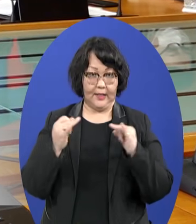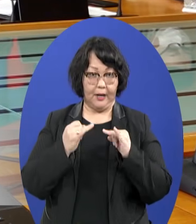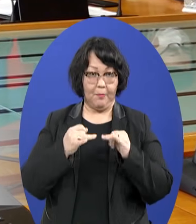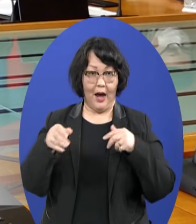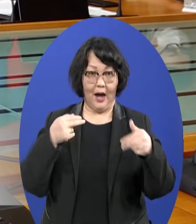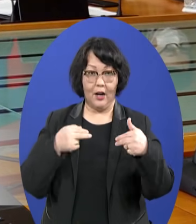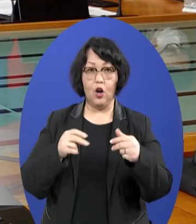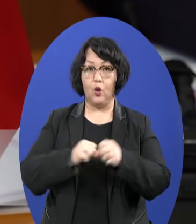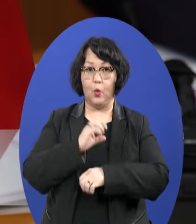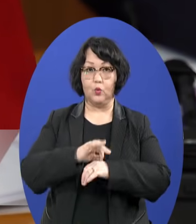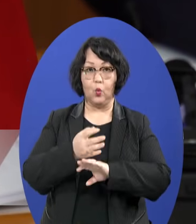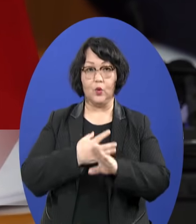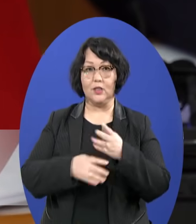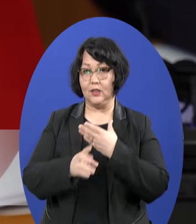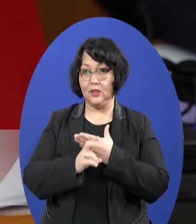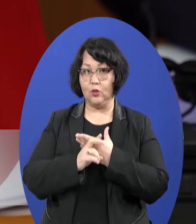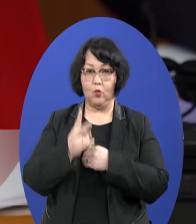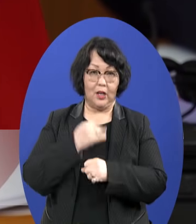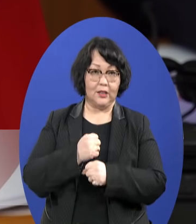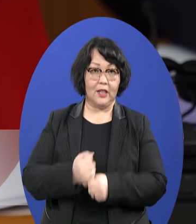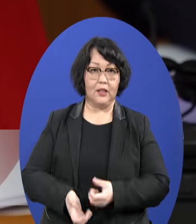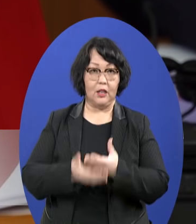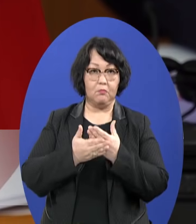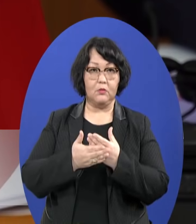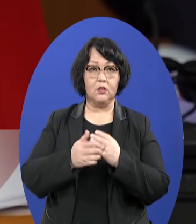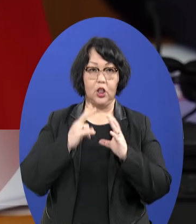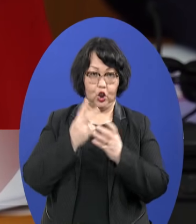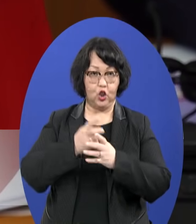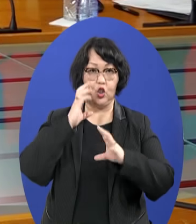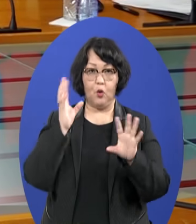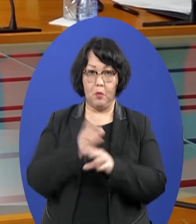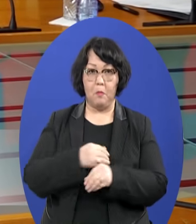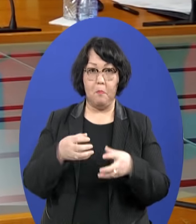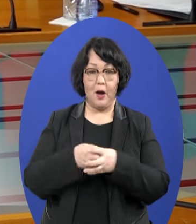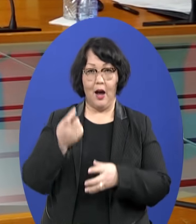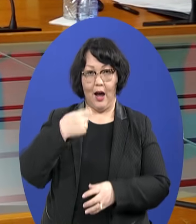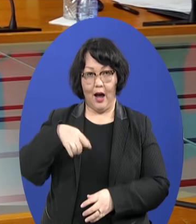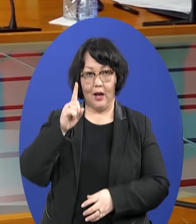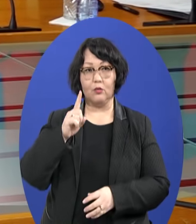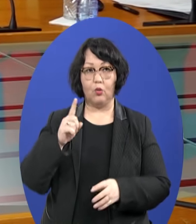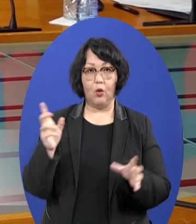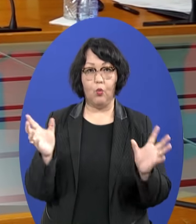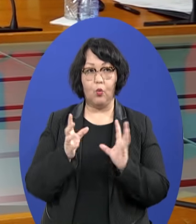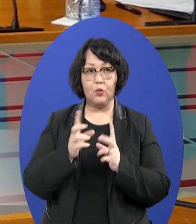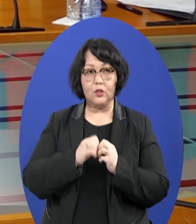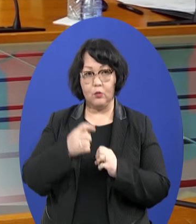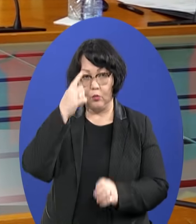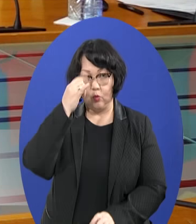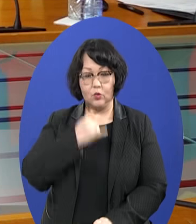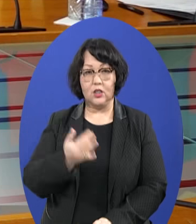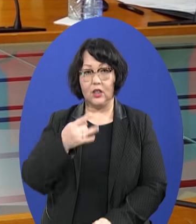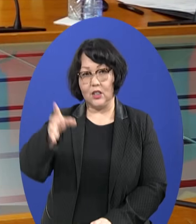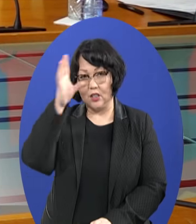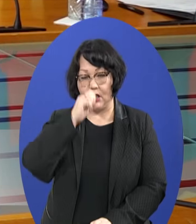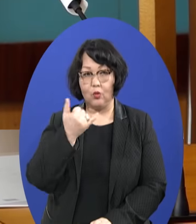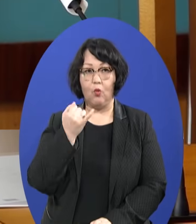цар тахлаас урдчин сэргийлэх тэмцэг ажиллагаанд дэмжлэг үзүүлэх нэгдсэн зохицуулалтын багийн анхдугаар хурлдааны үеэр Монгол улсын шатар сайд улсын онцгой